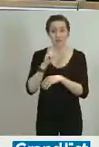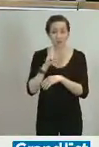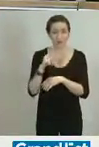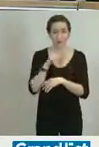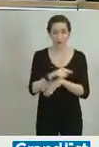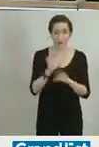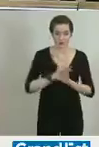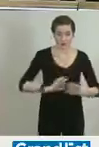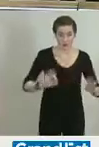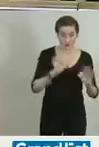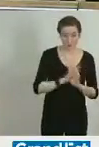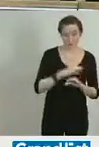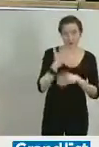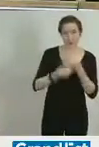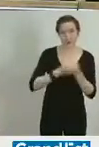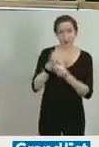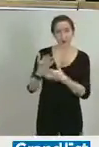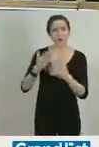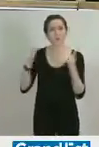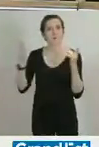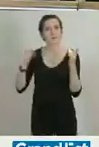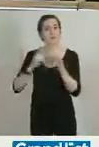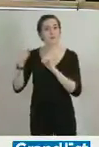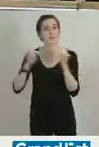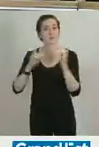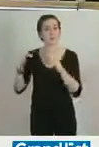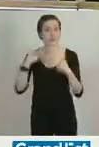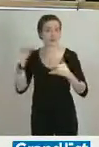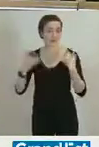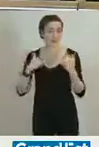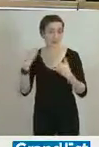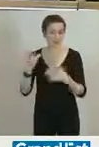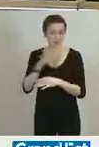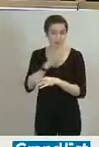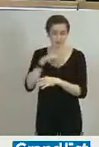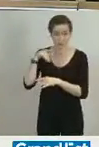spectacle est également un dispositif innovant. Vous savez que l'idée,